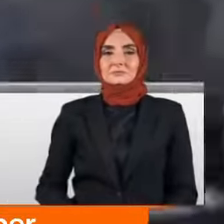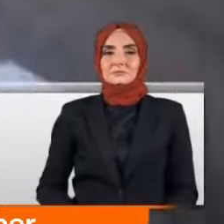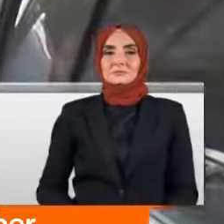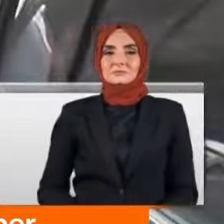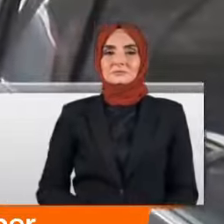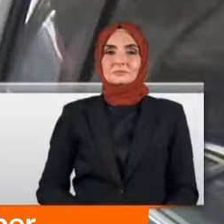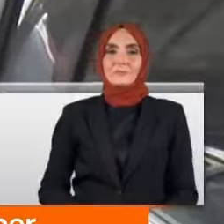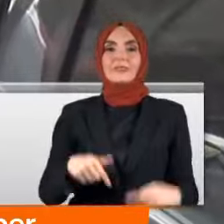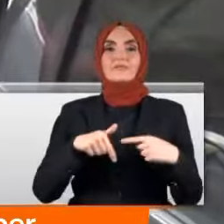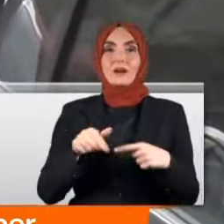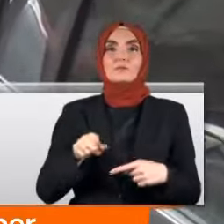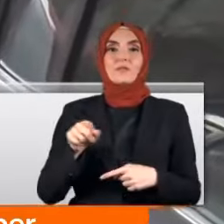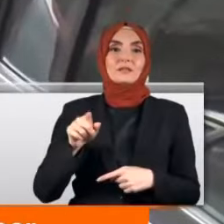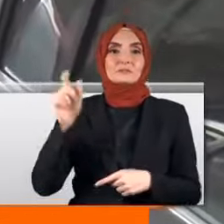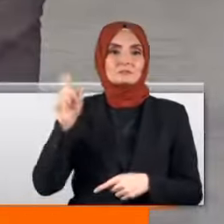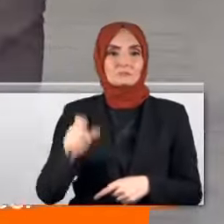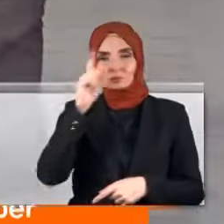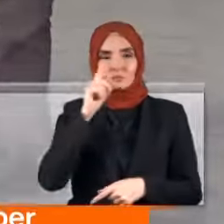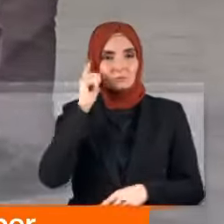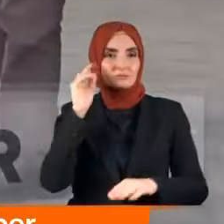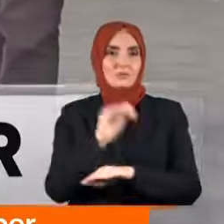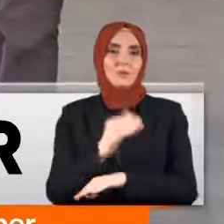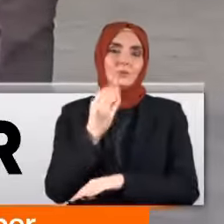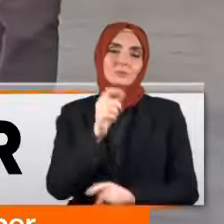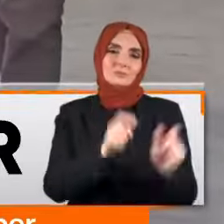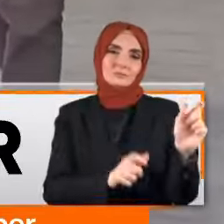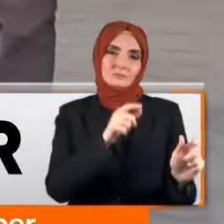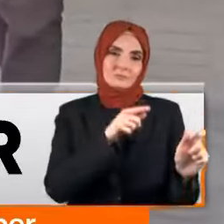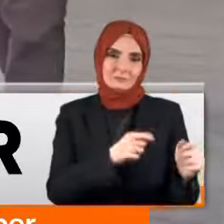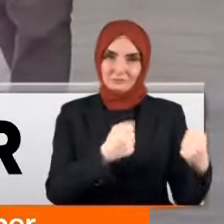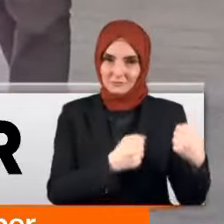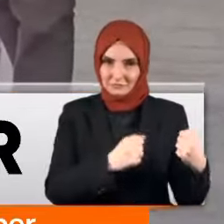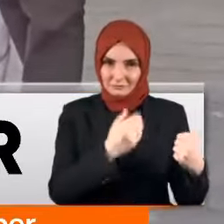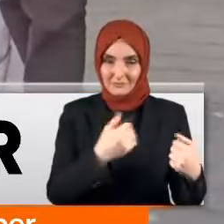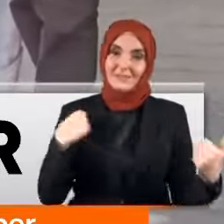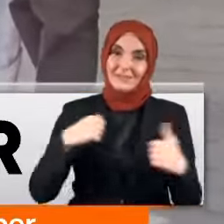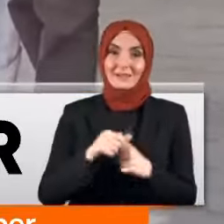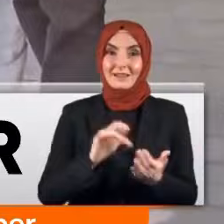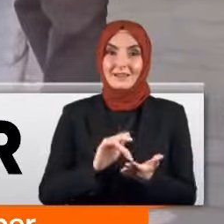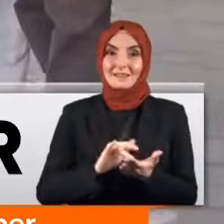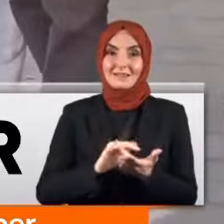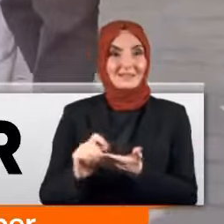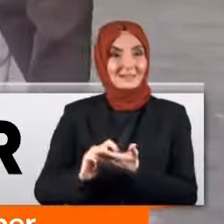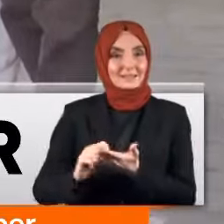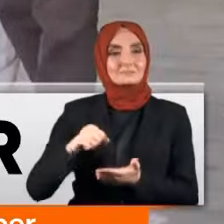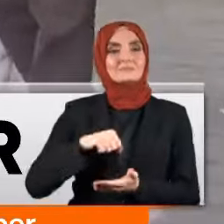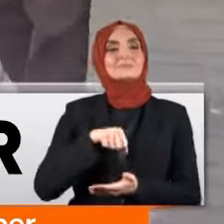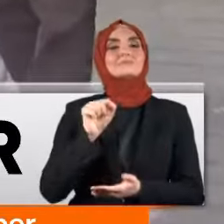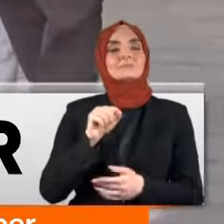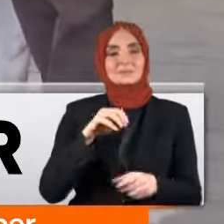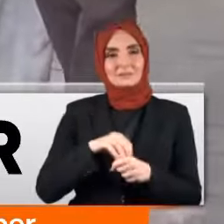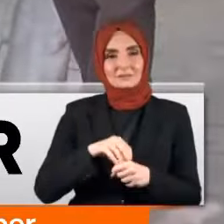Fahri müfettiş mağduru araç sahipleri tekrar ceza yazılmasın diye plakalarını kapattı. 55. sokak